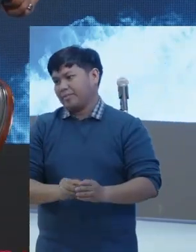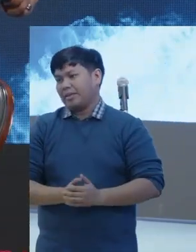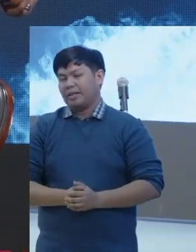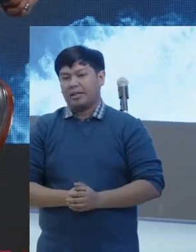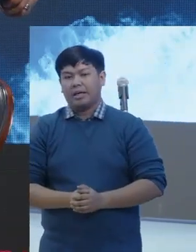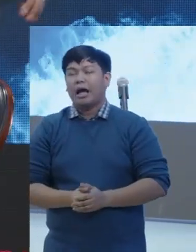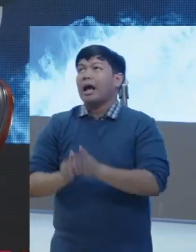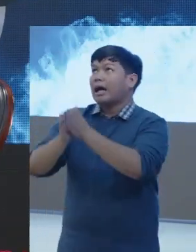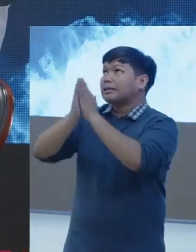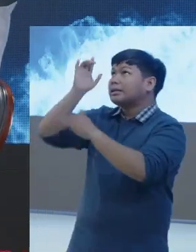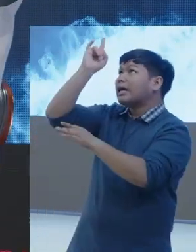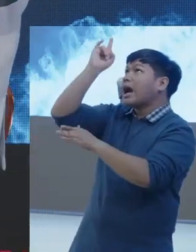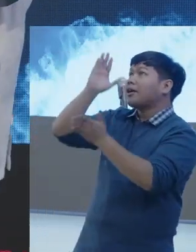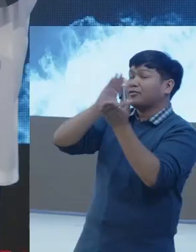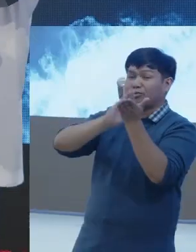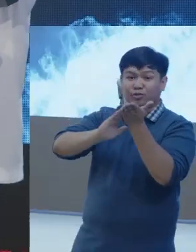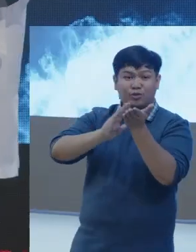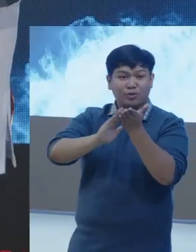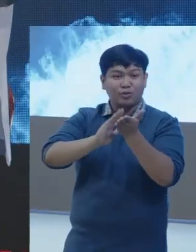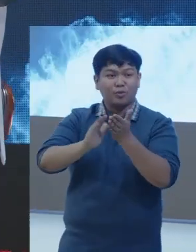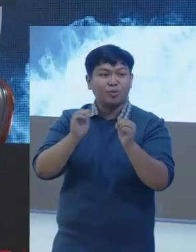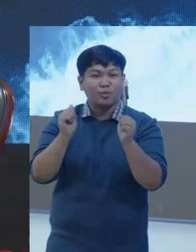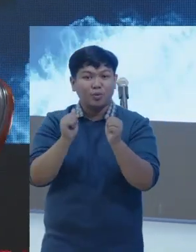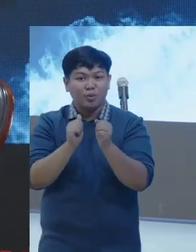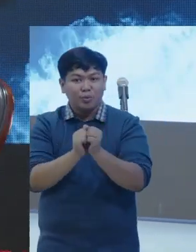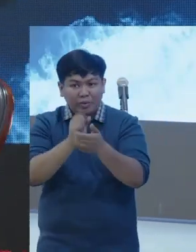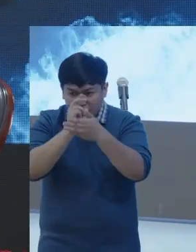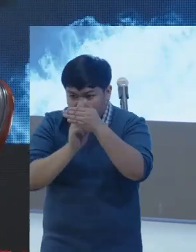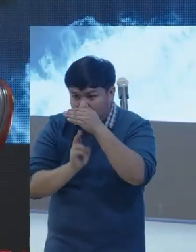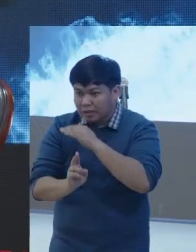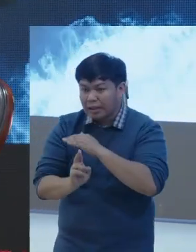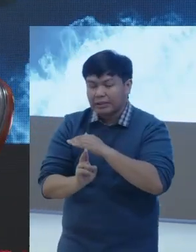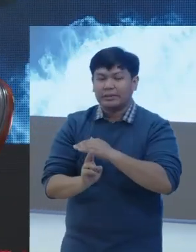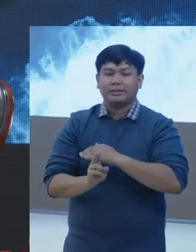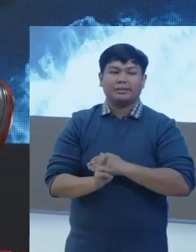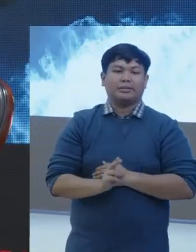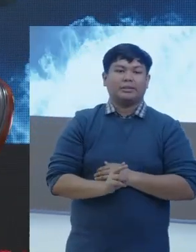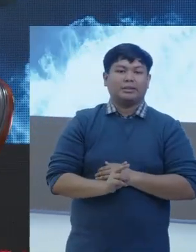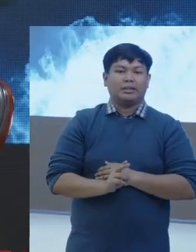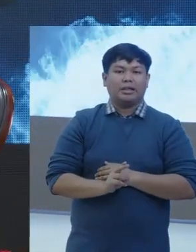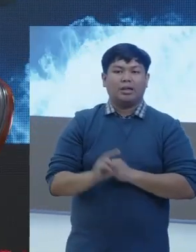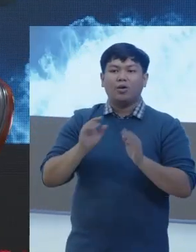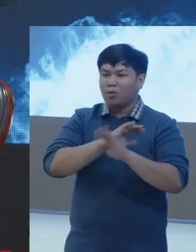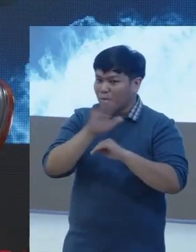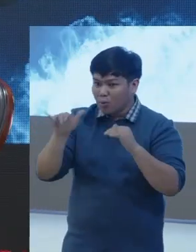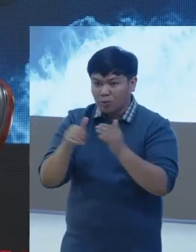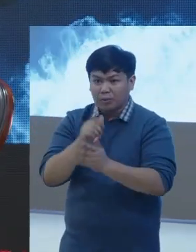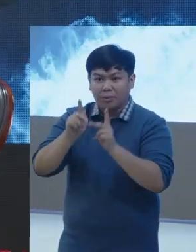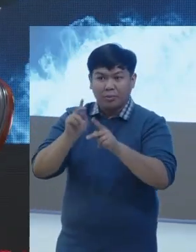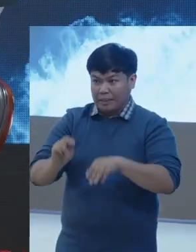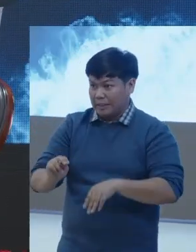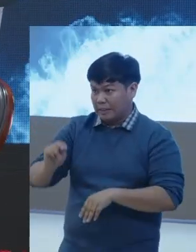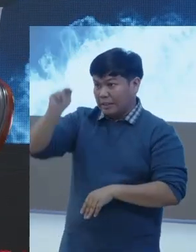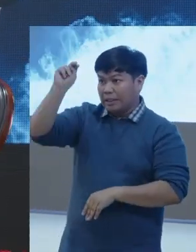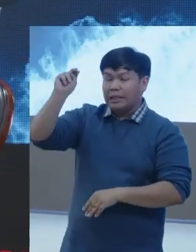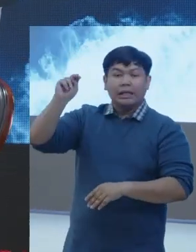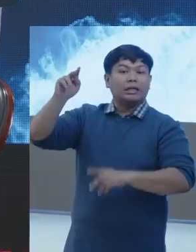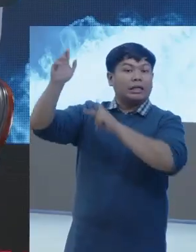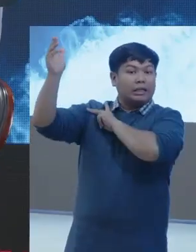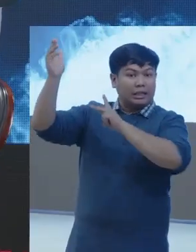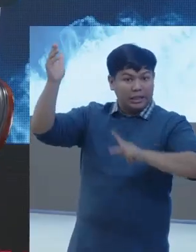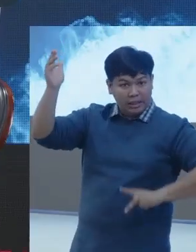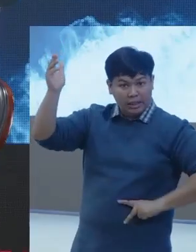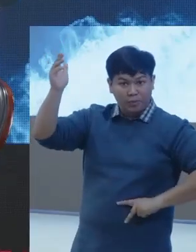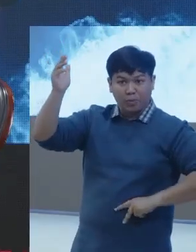Paghingi ng tawad sa Panginoon na may pag-aayuno ang ginawa ng Nineveh. From the greatest of them to the